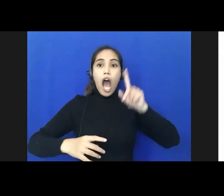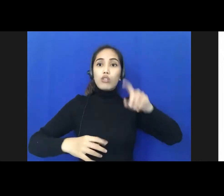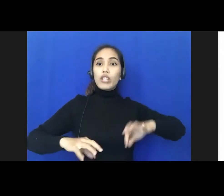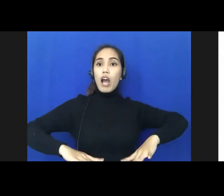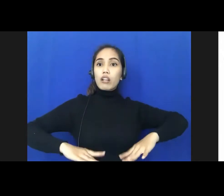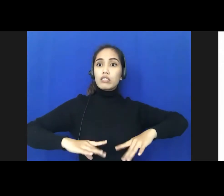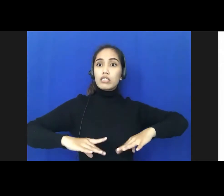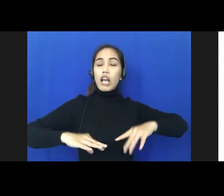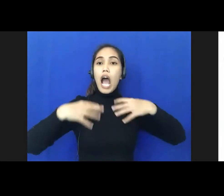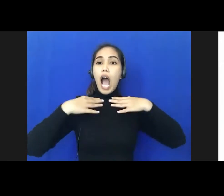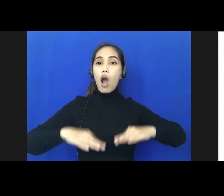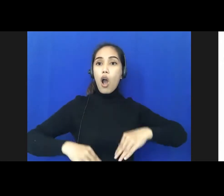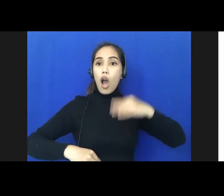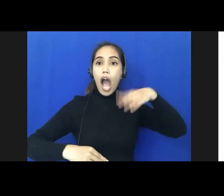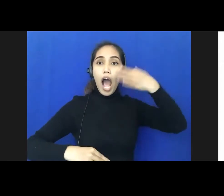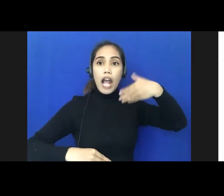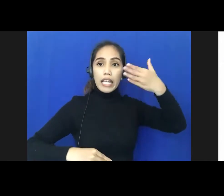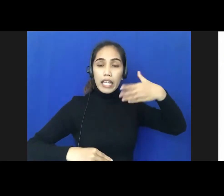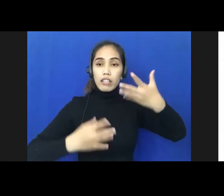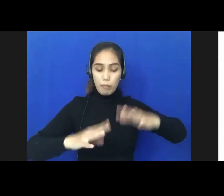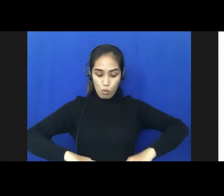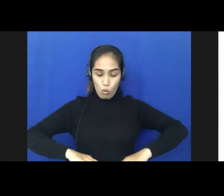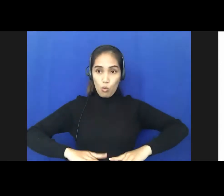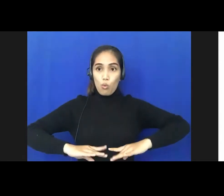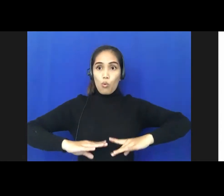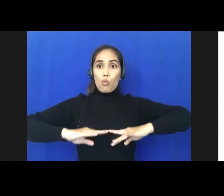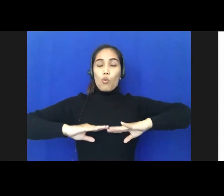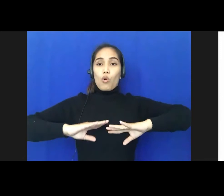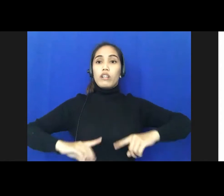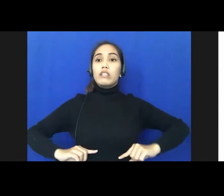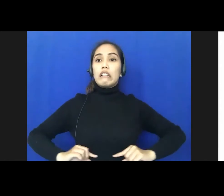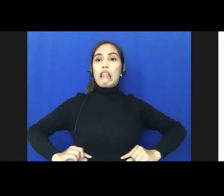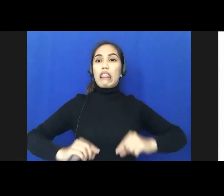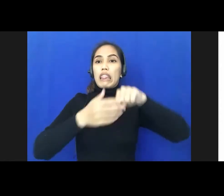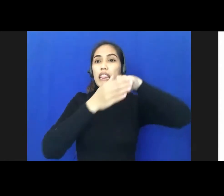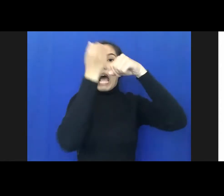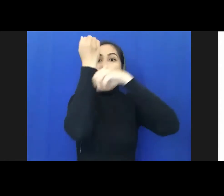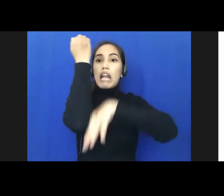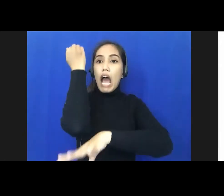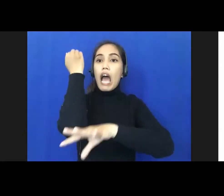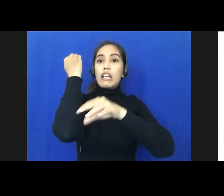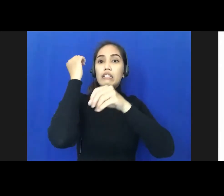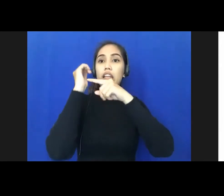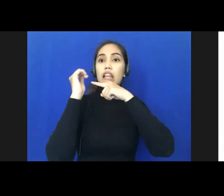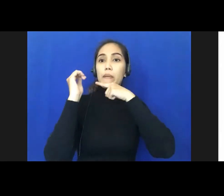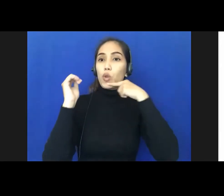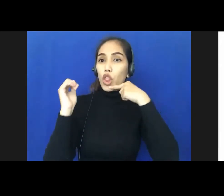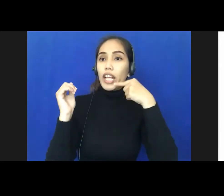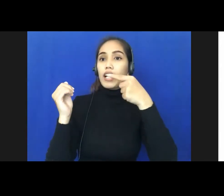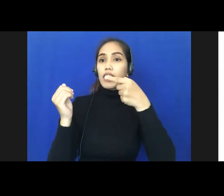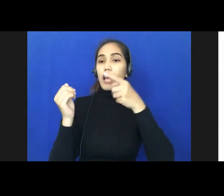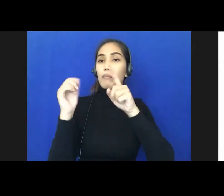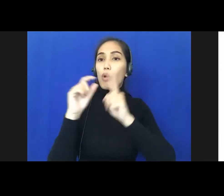menjadi berisi cairan atau nanah. Penderita pun mengalami batuk berdahak yang bisa berwarna putih atau